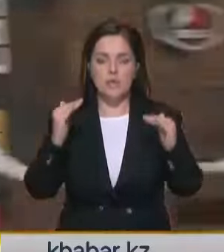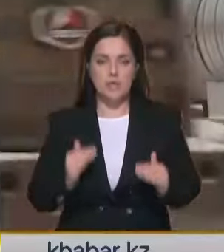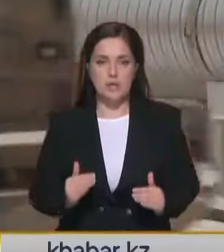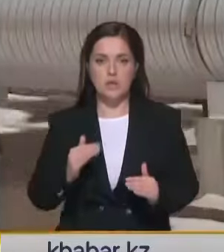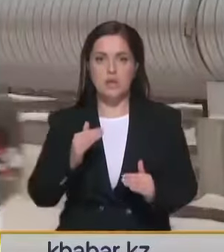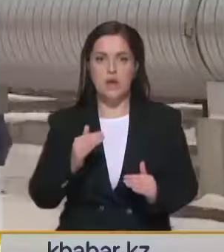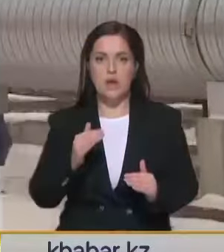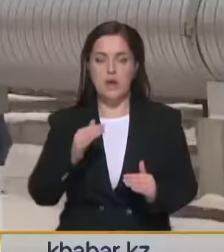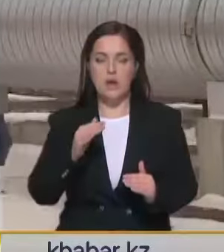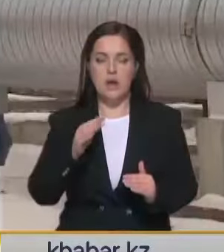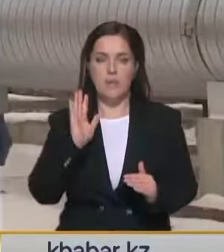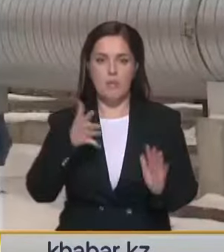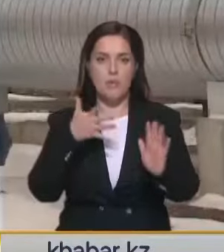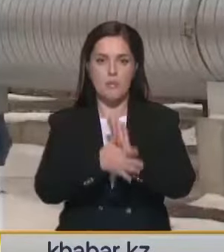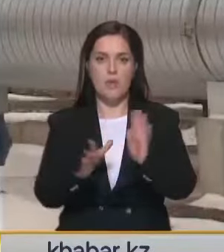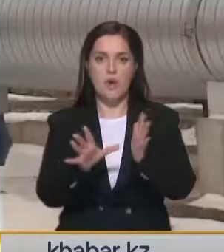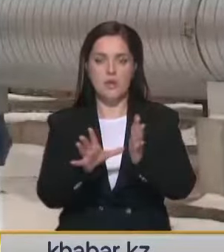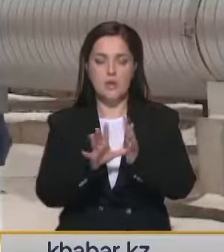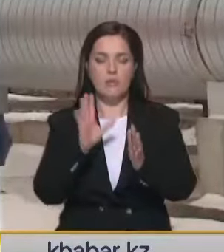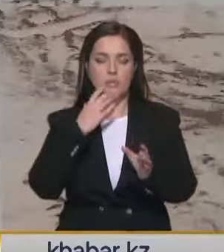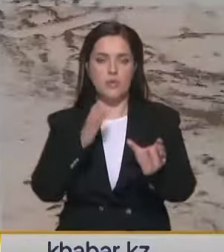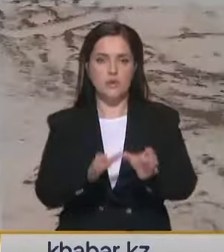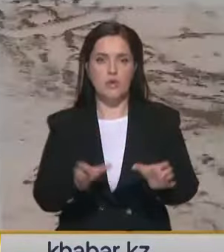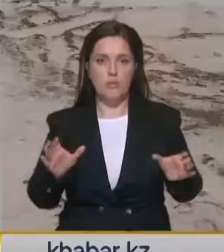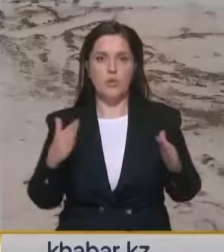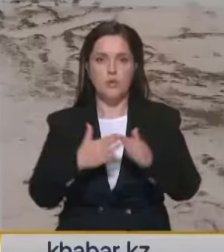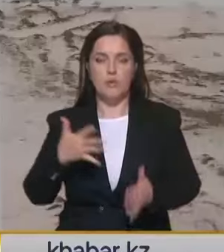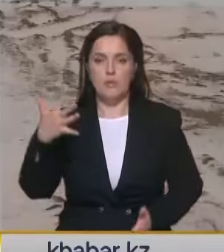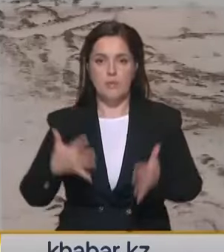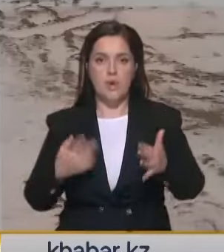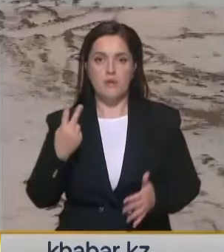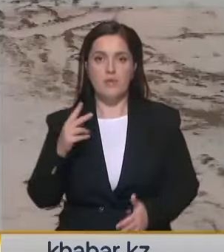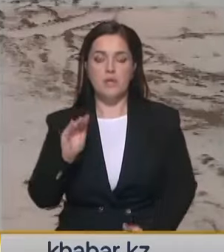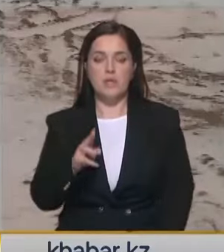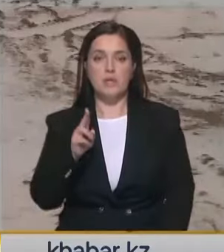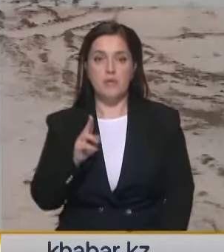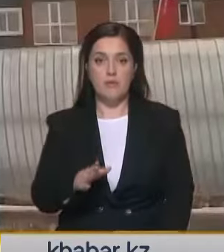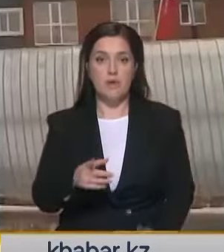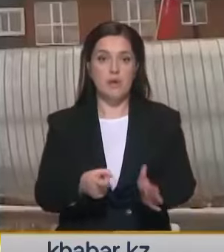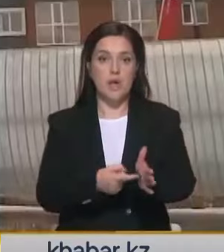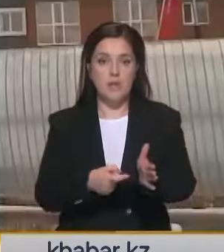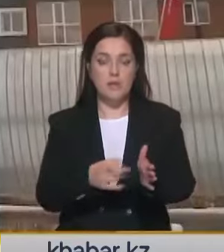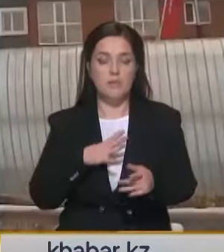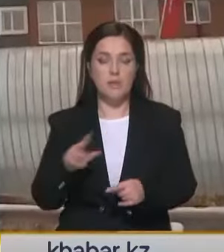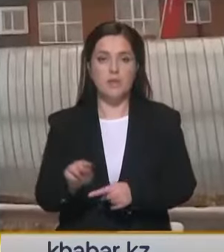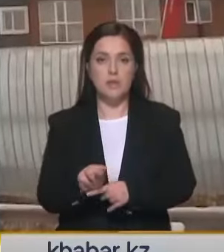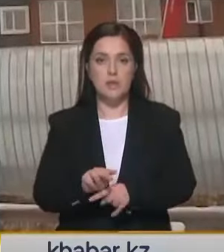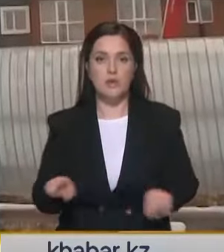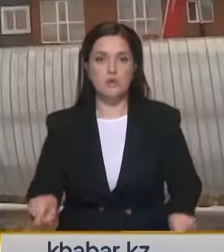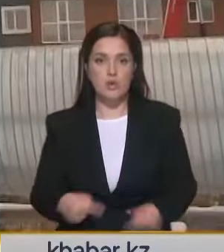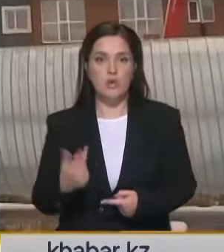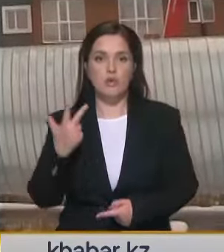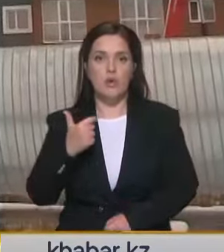обеспечить теплом более 1 миллиона квадратных метров нового жилья. А это более 20 тысяч квартир. В целом в Караганде провели реконструкцию 3